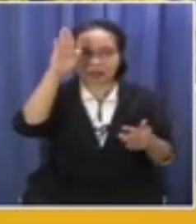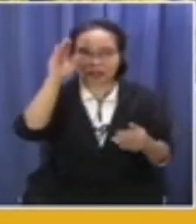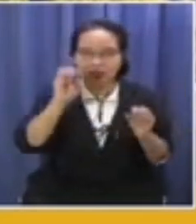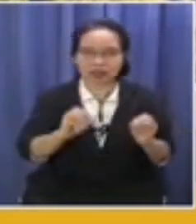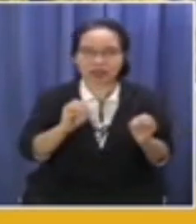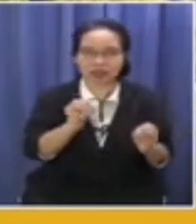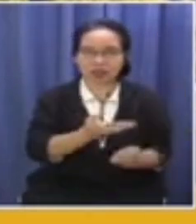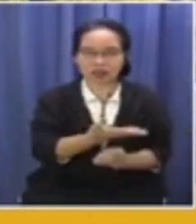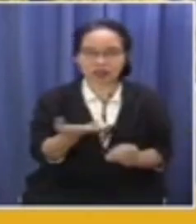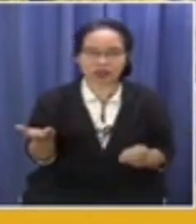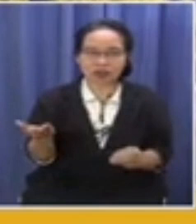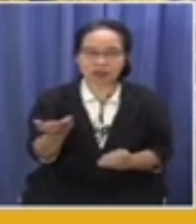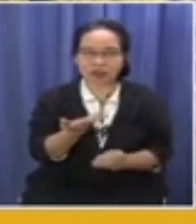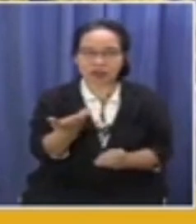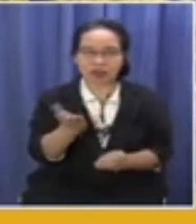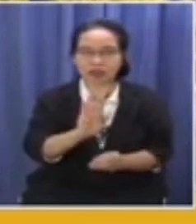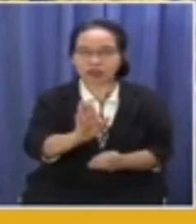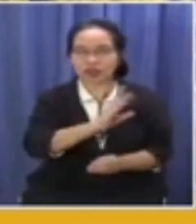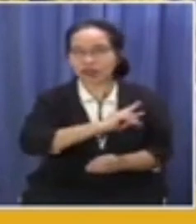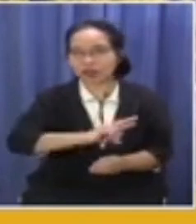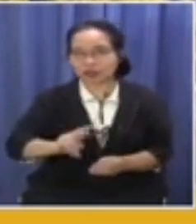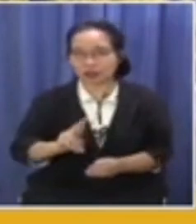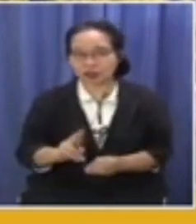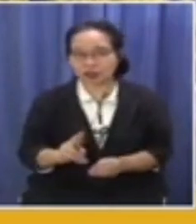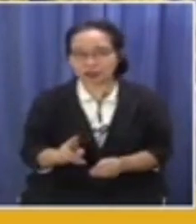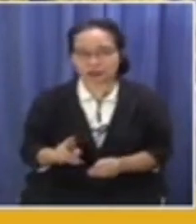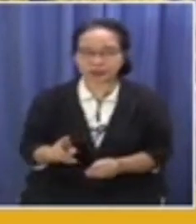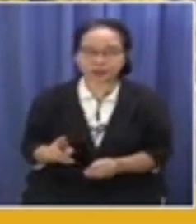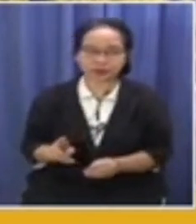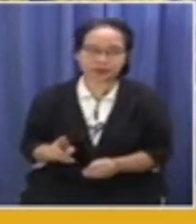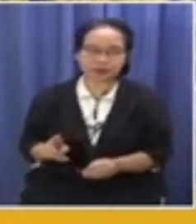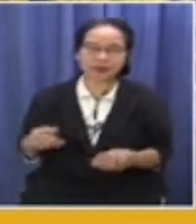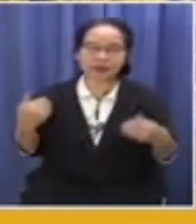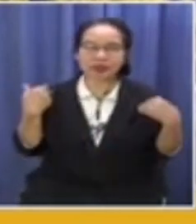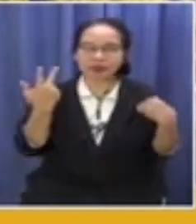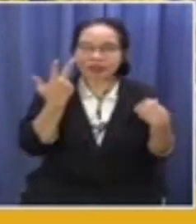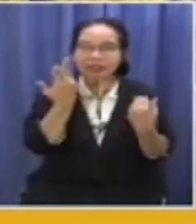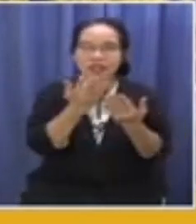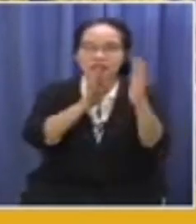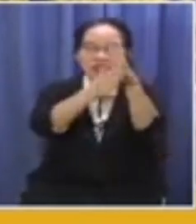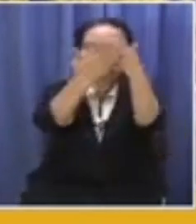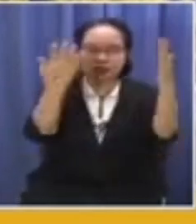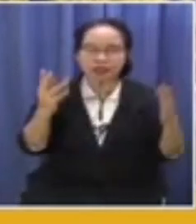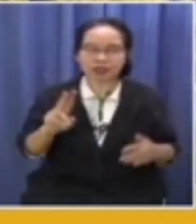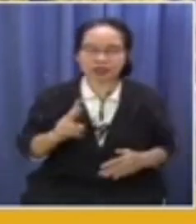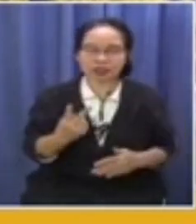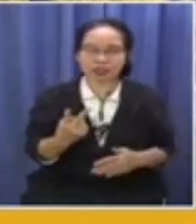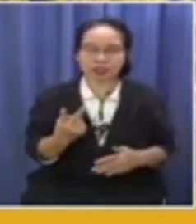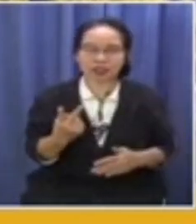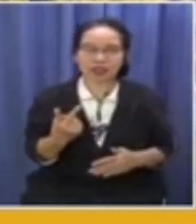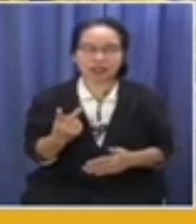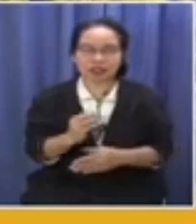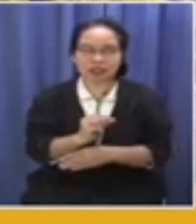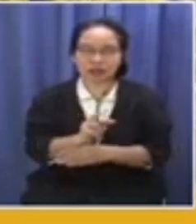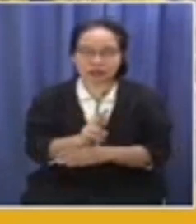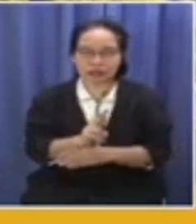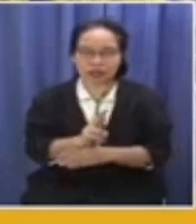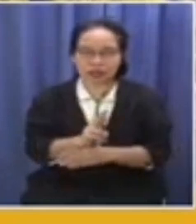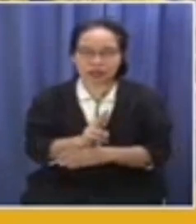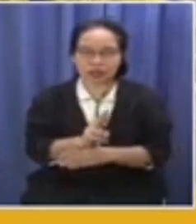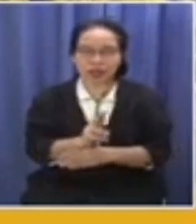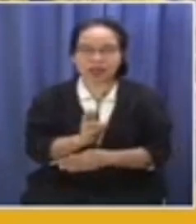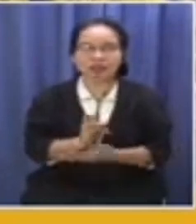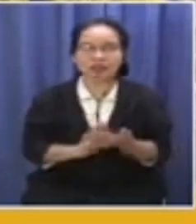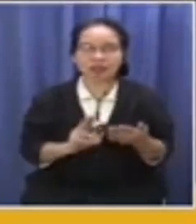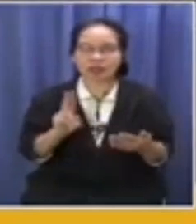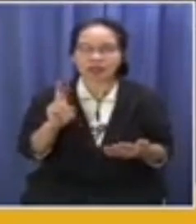naituro na sa inyo sa sa inyong relihiyon Meron pong tatlong langit sa ikalawang corinto